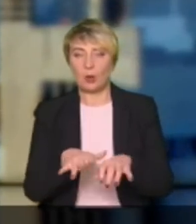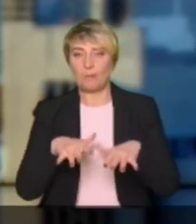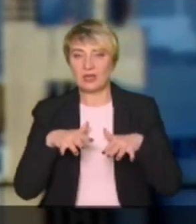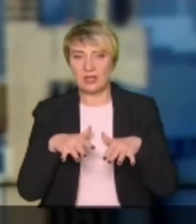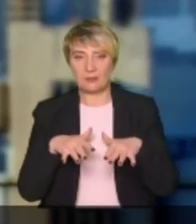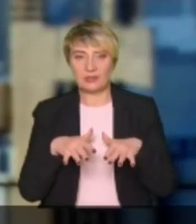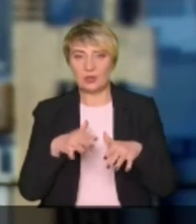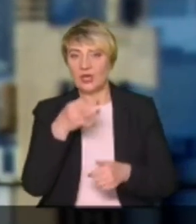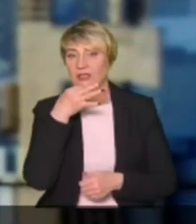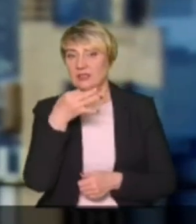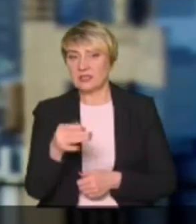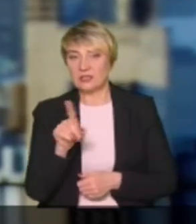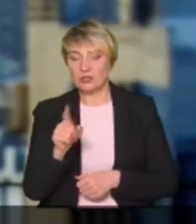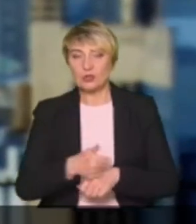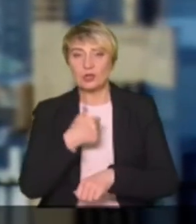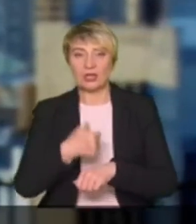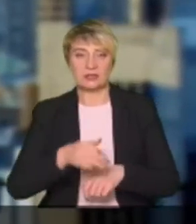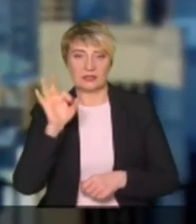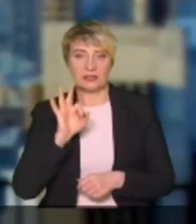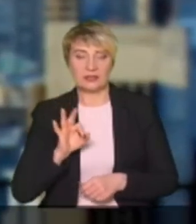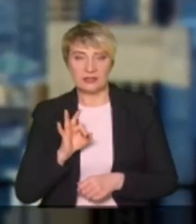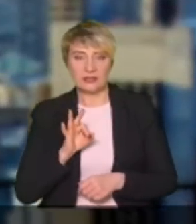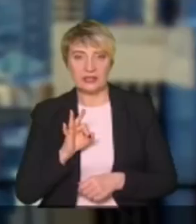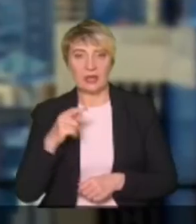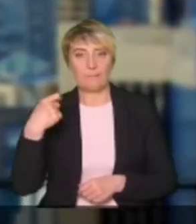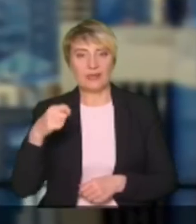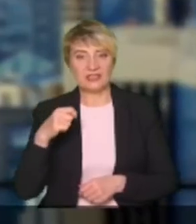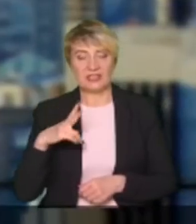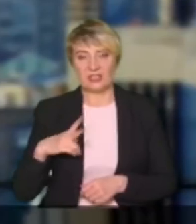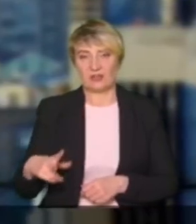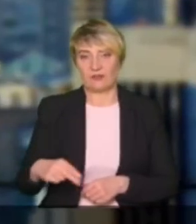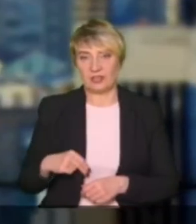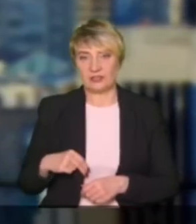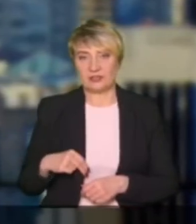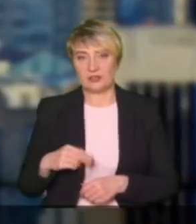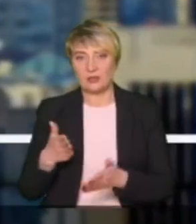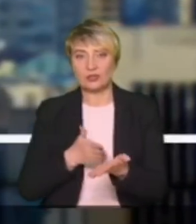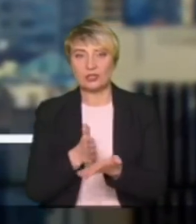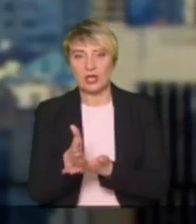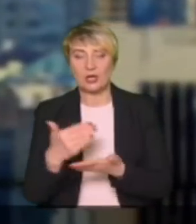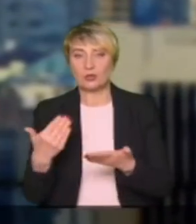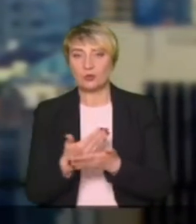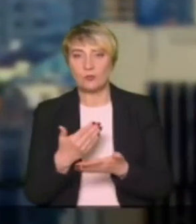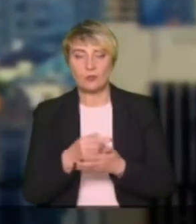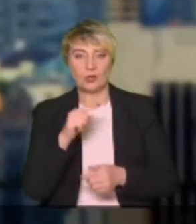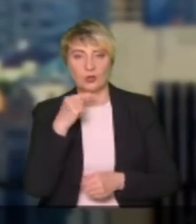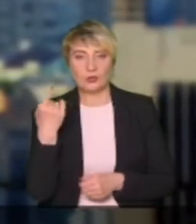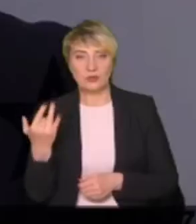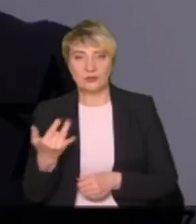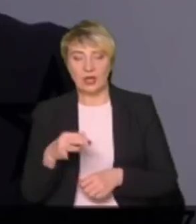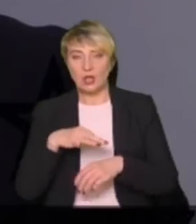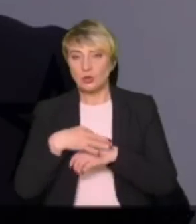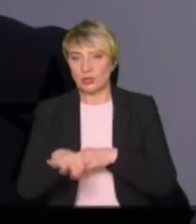Мікхельсон сказав, що канцлер Німеччини та президент Франції, цитую, «прокладають шлях новому російському